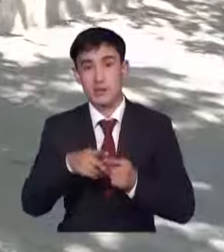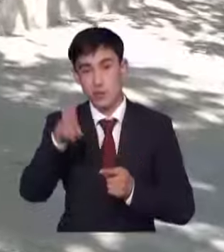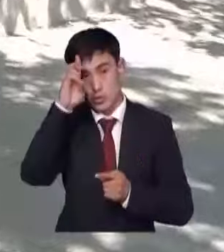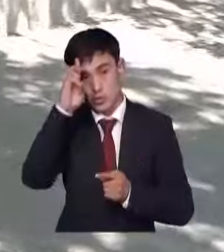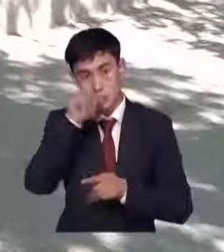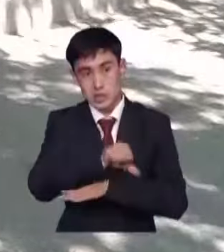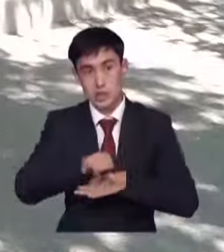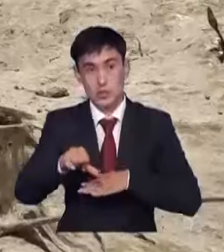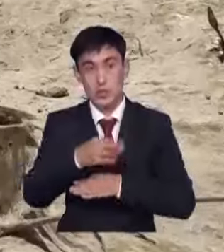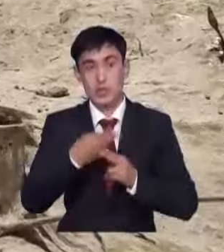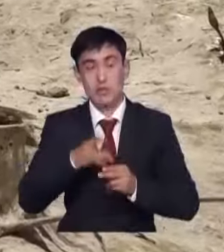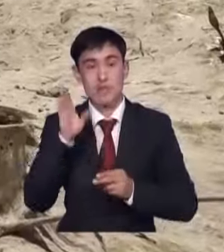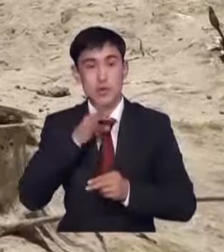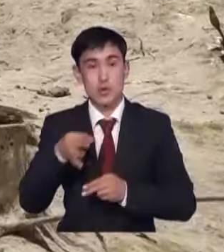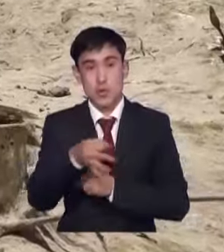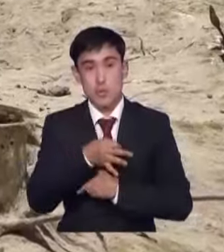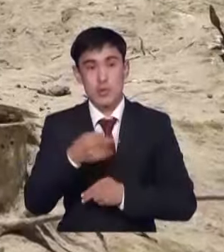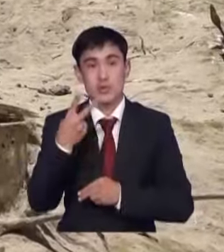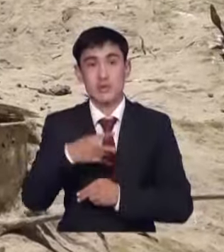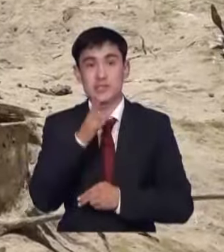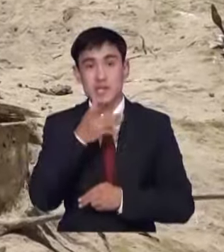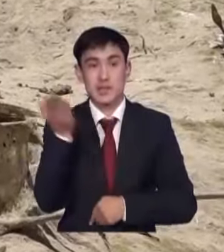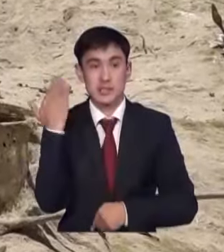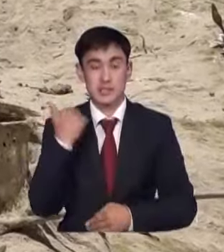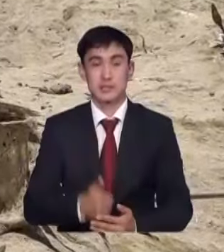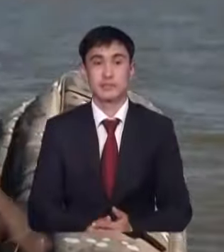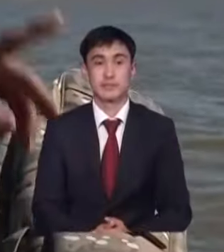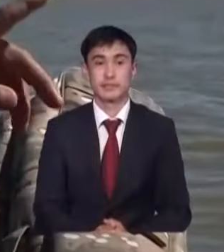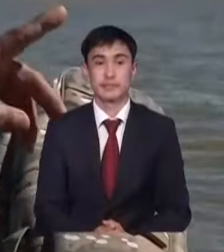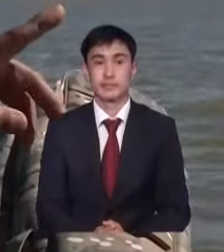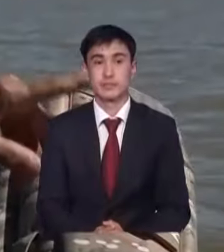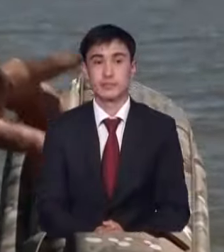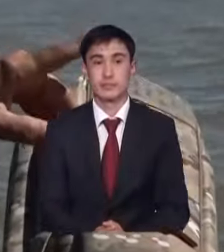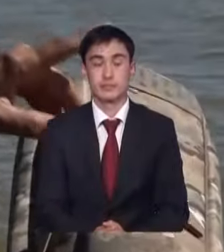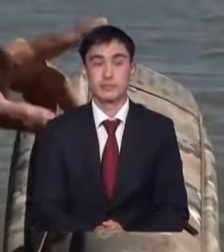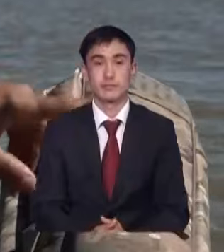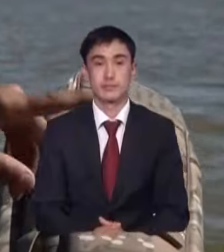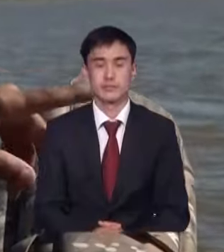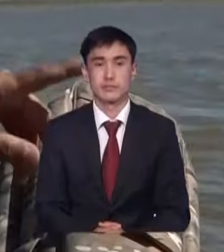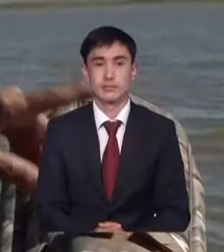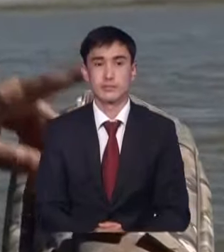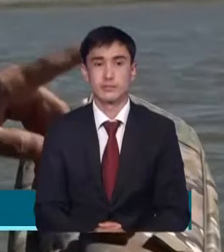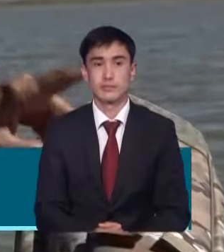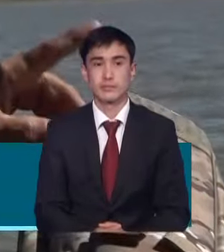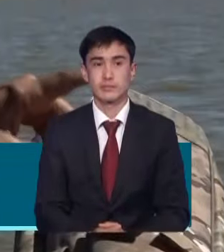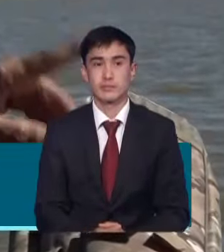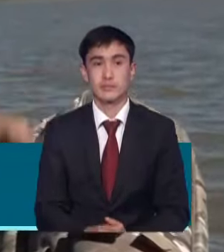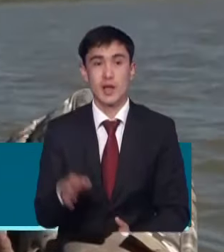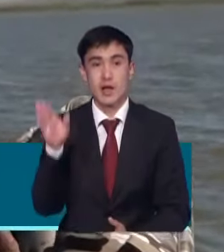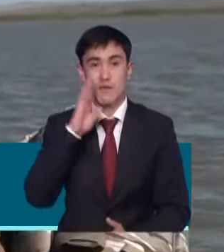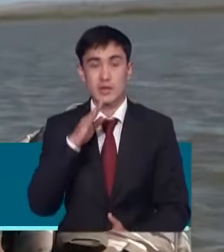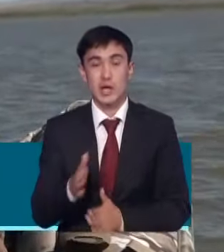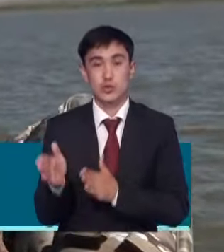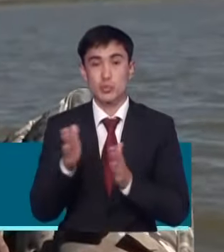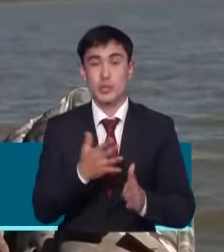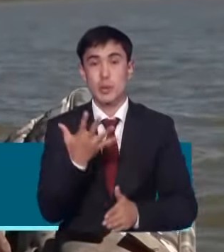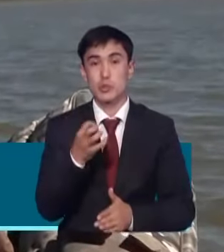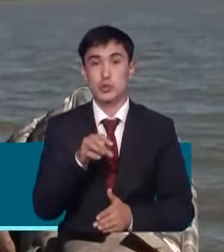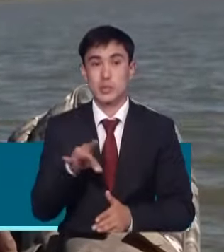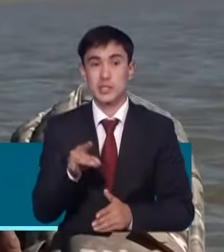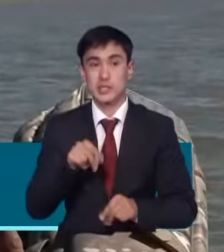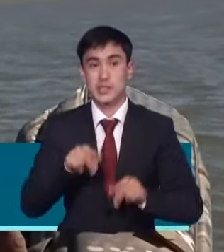государства территорию этого водоема еще 20 лет тому назад. 500 метров дегет палды. Вода отступила на 500 метров.